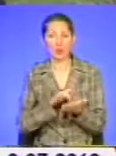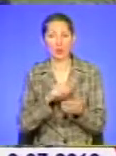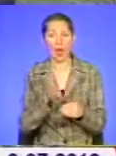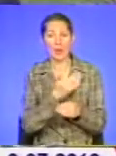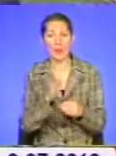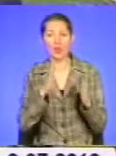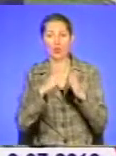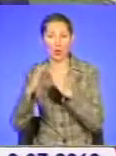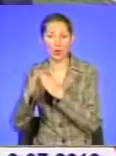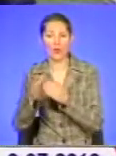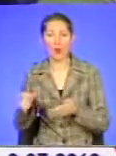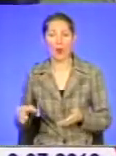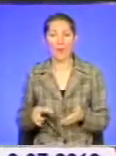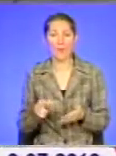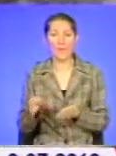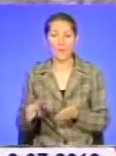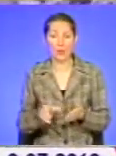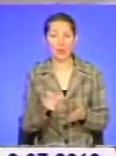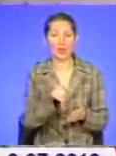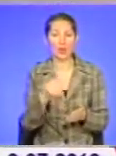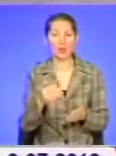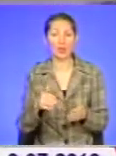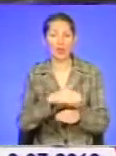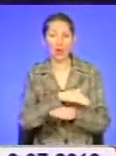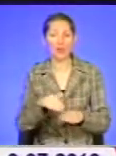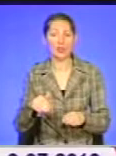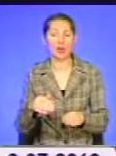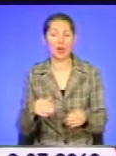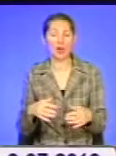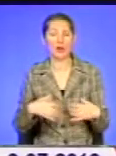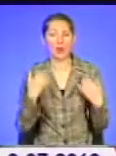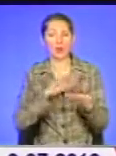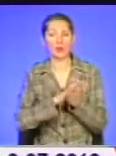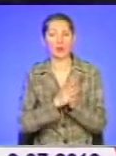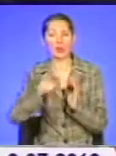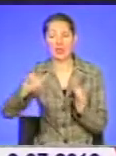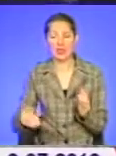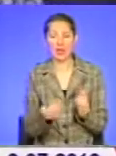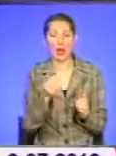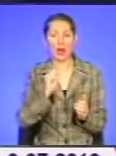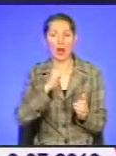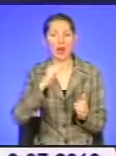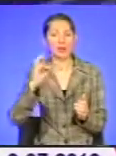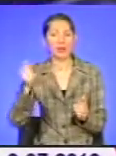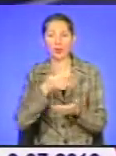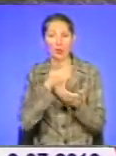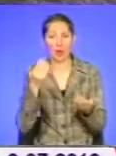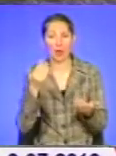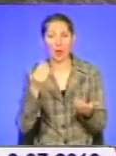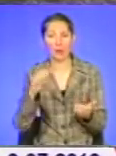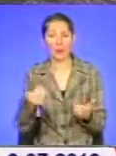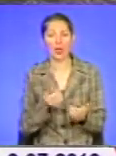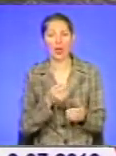їхніх вулицях перебувають у жахливому стані. Ями, відсутність асфальту, вибоїни – усе це їхні атрибути. Не